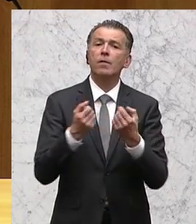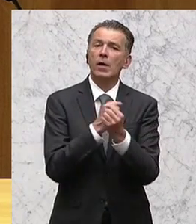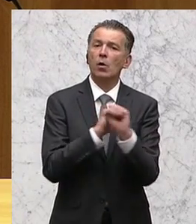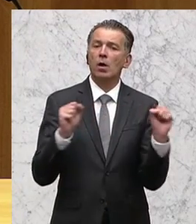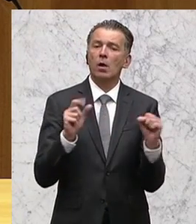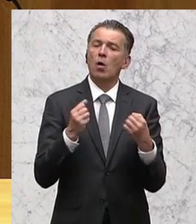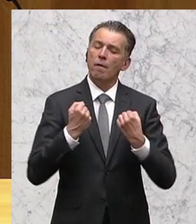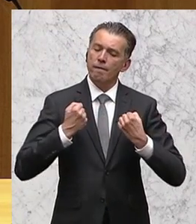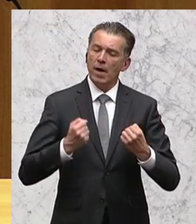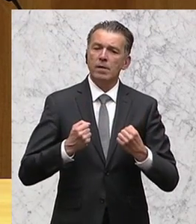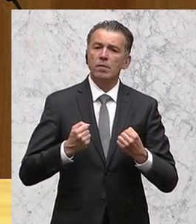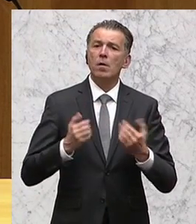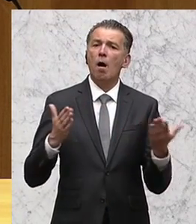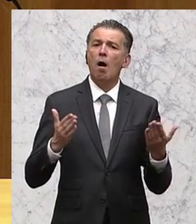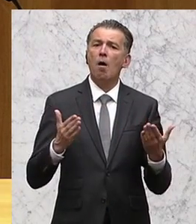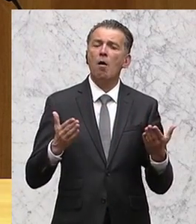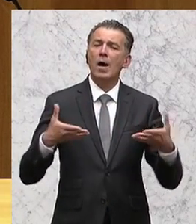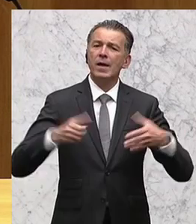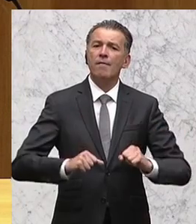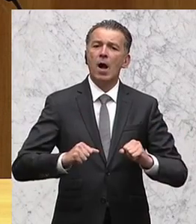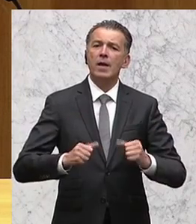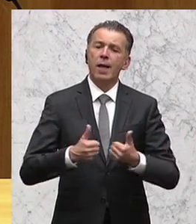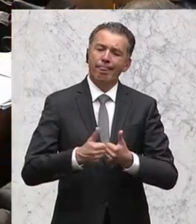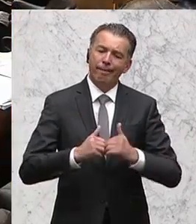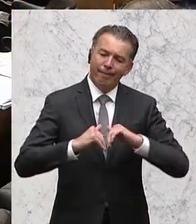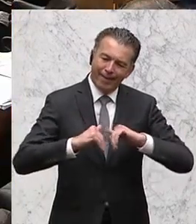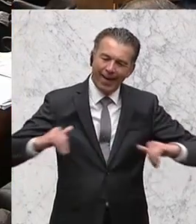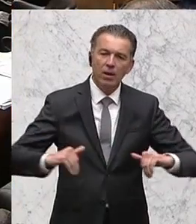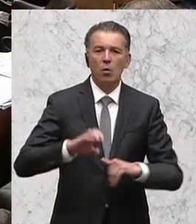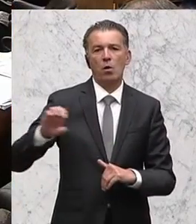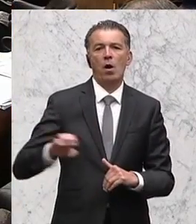Demokratie, die Gewaltentrennung in Europa. Dankeschön.